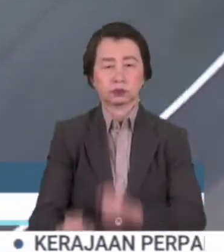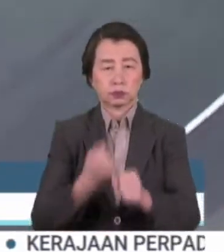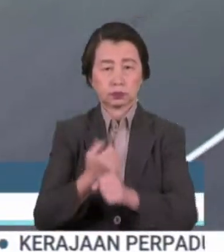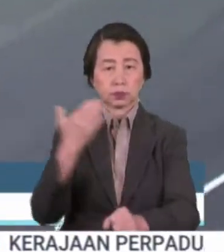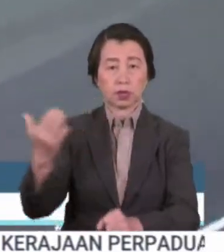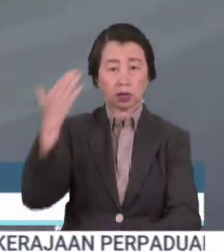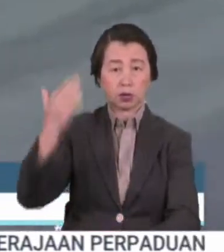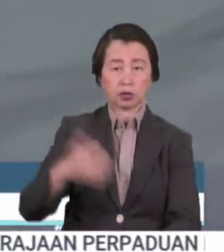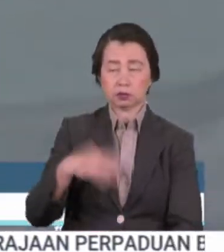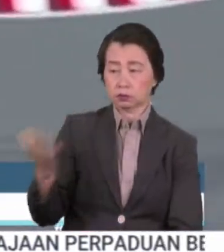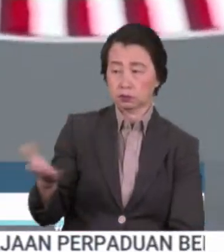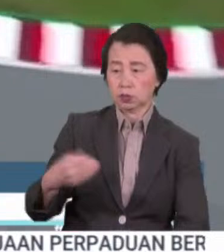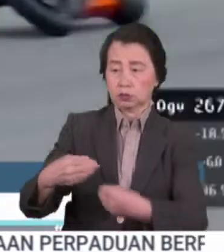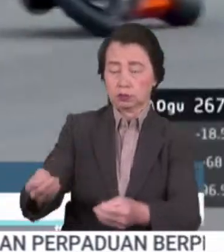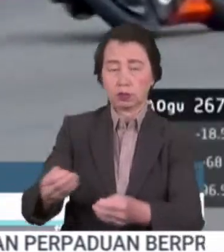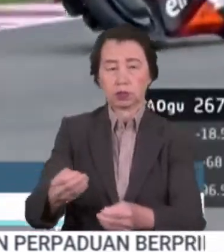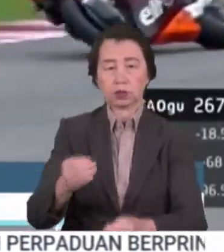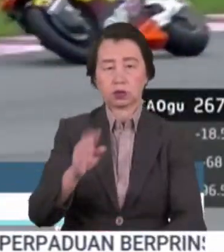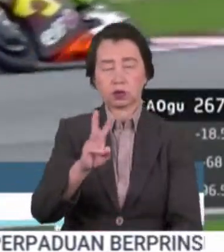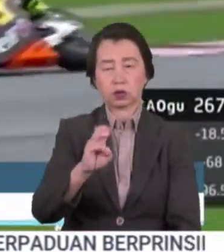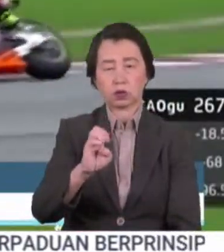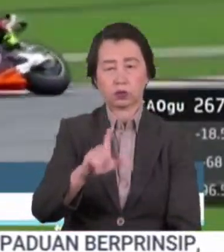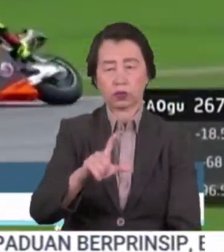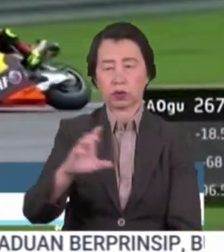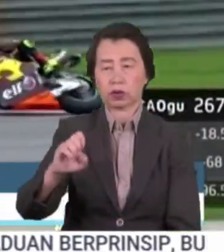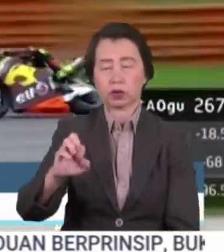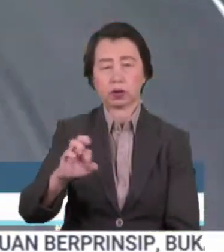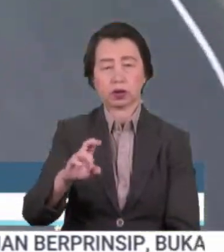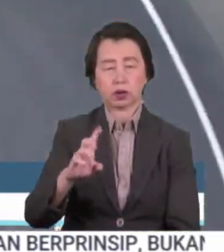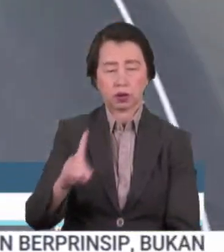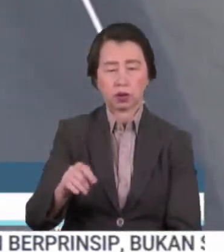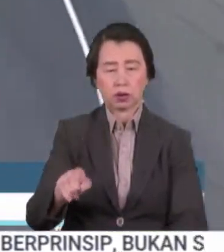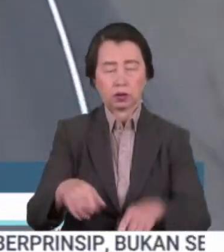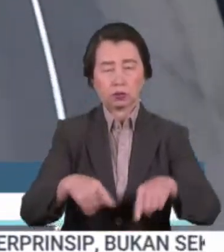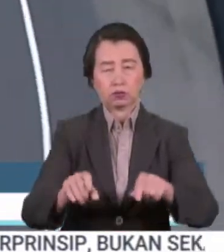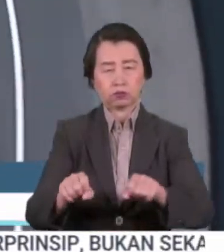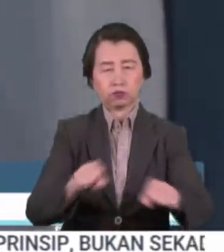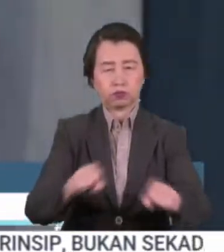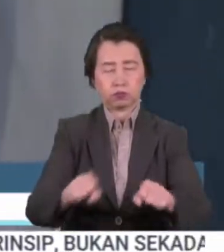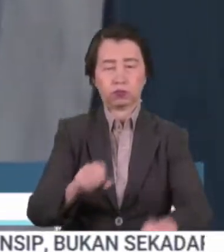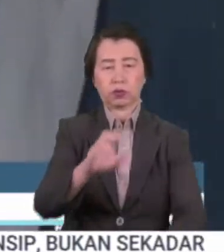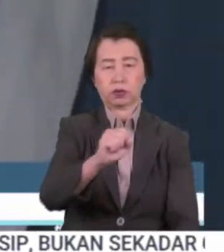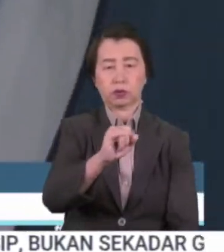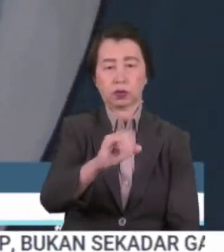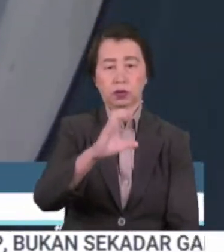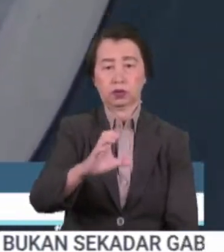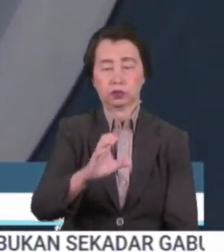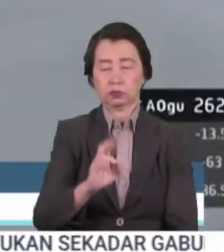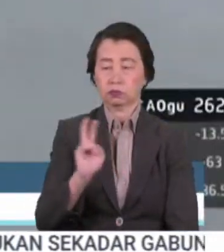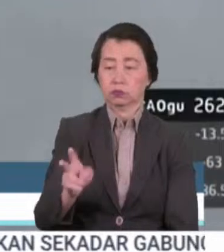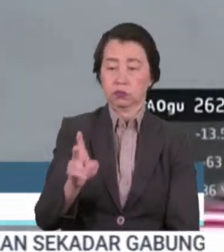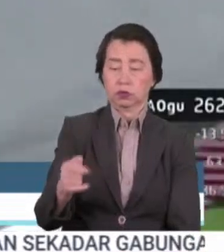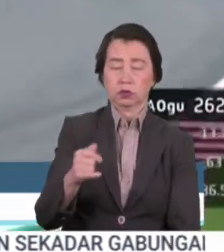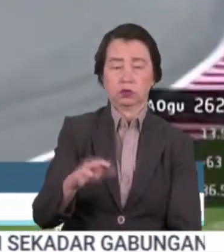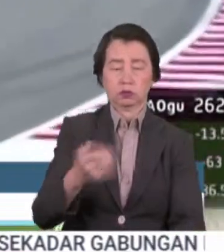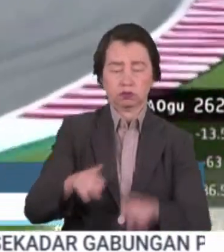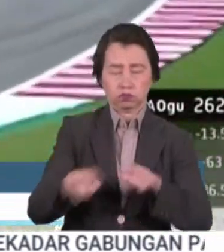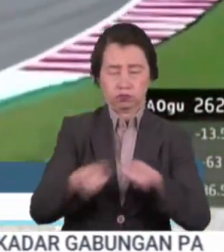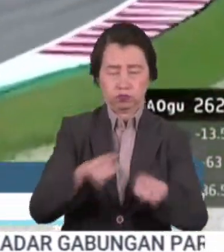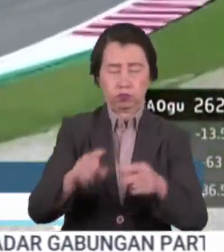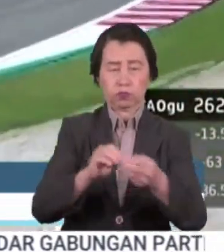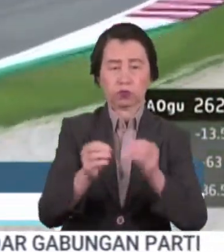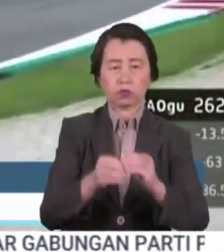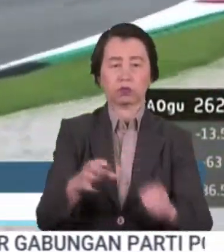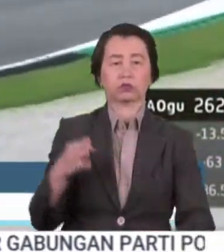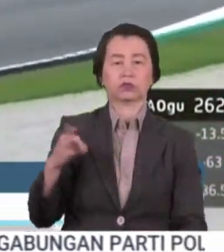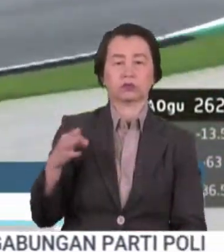sama Daniel diberikan pada Malaysia Jelita antara masa Jepang SAC yang menyaksikan yang menamakan saingan di